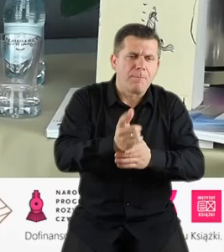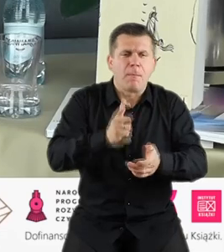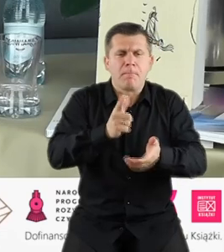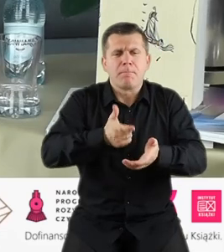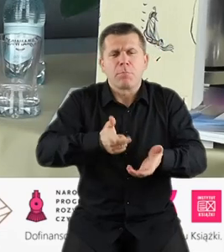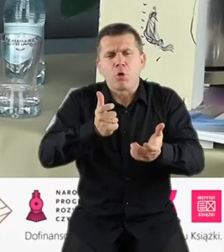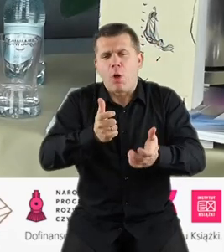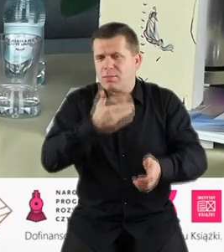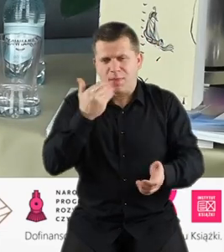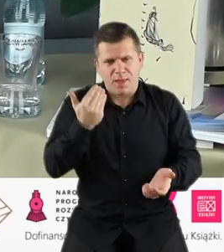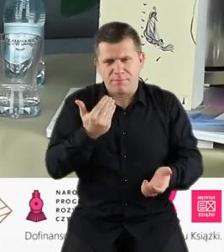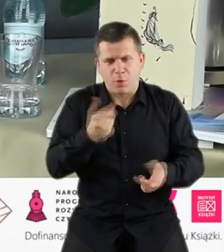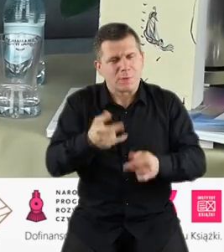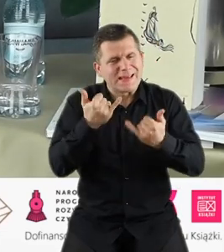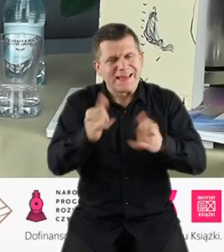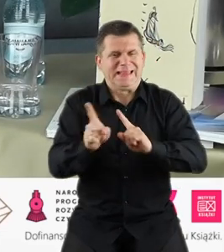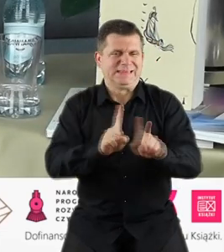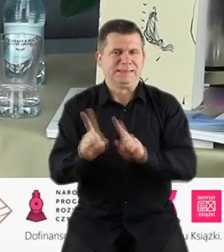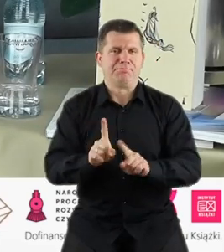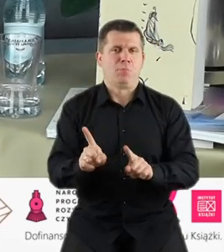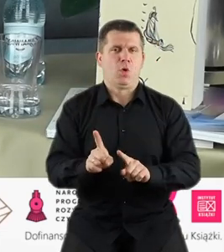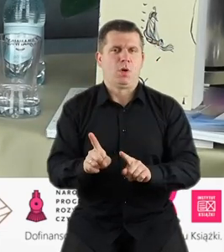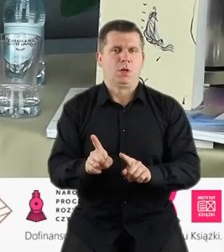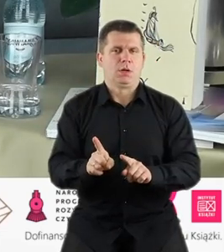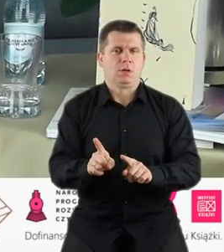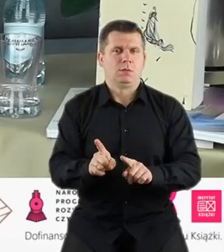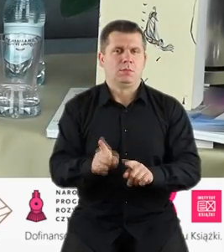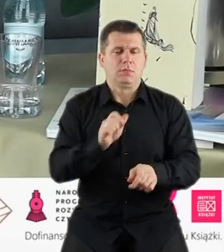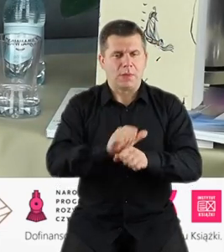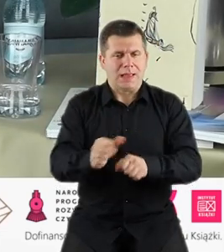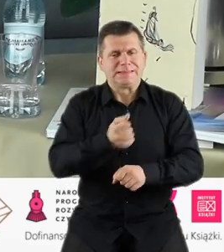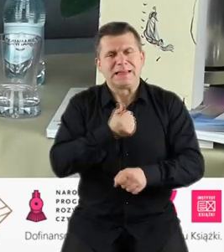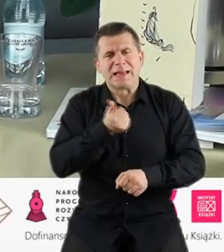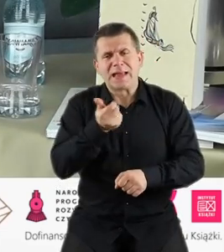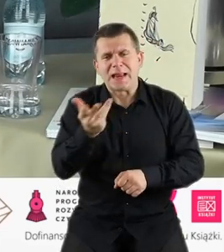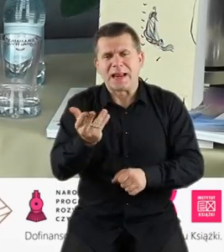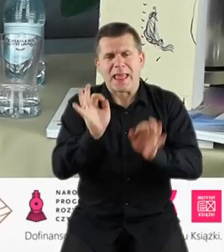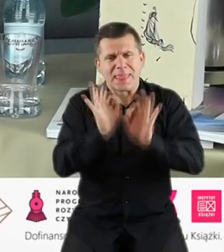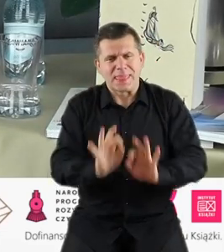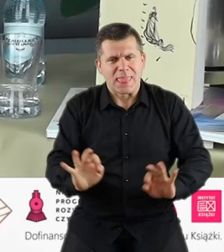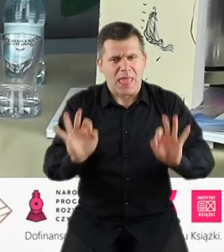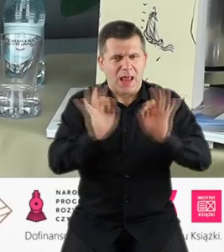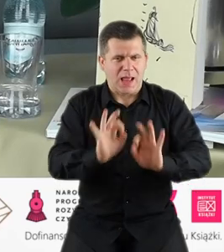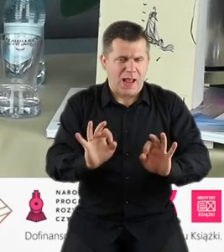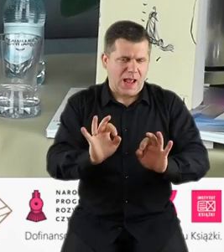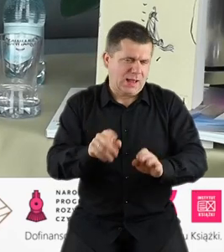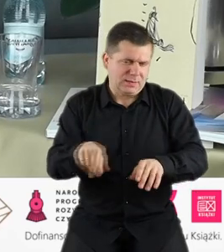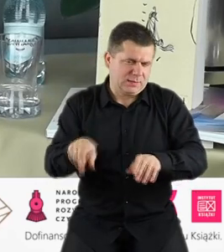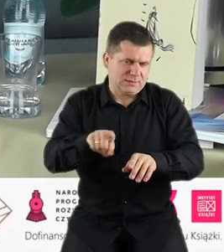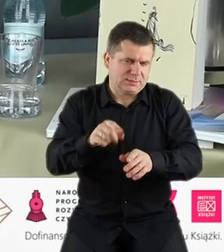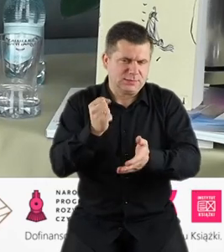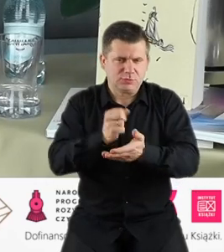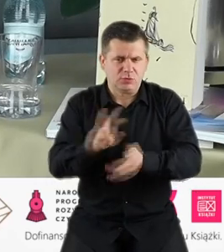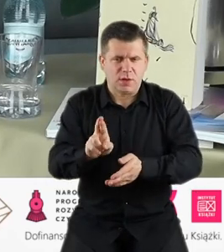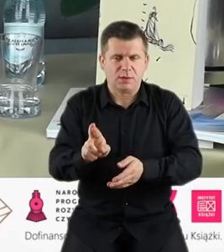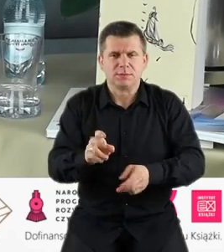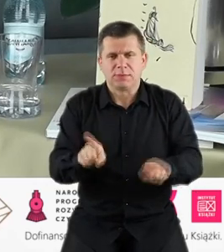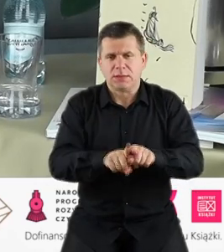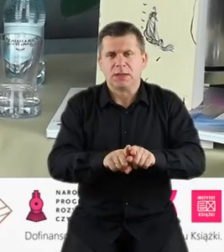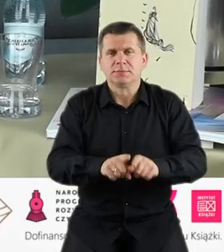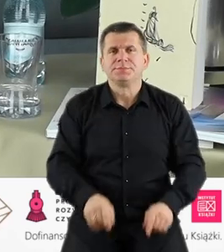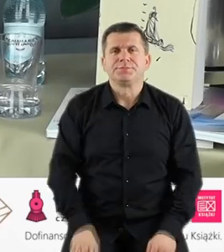ta symbolika. No jest tam kilka takich delikatniejszych wątków także. Tylko